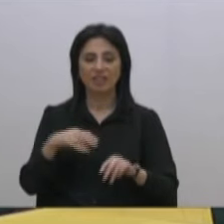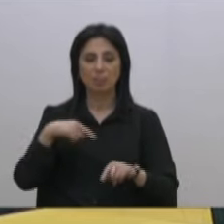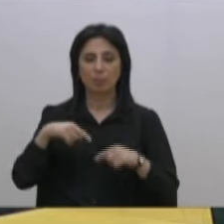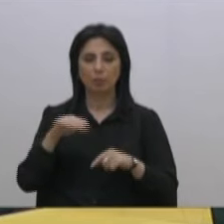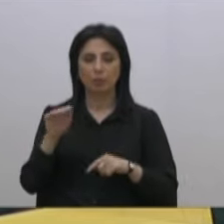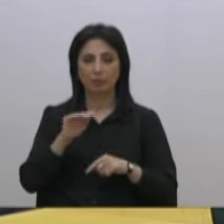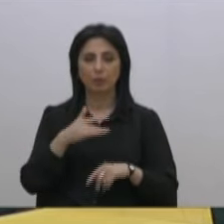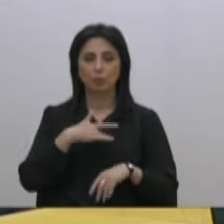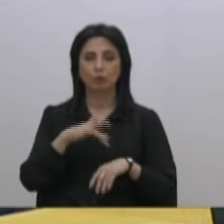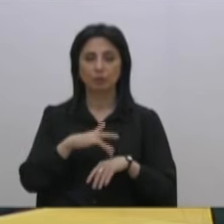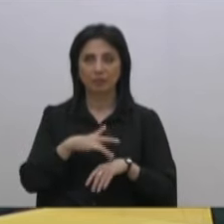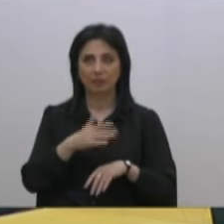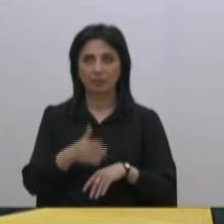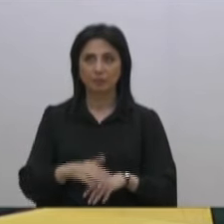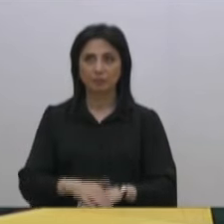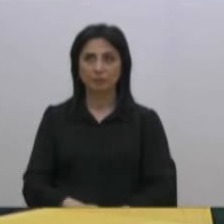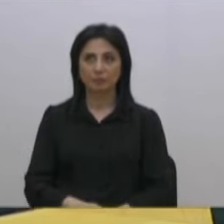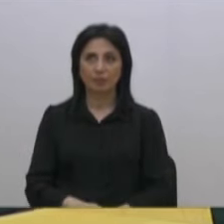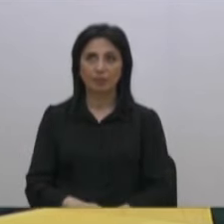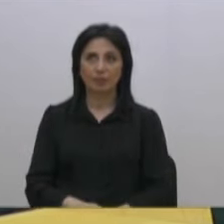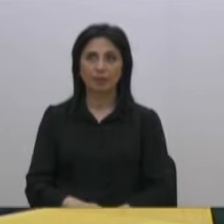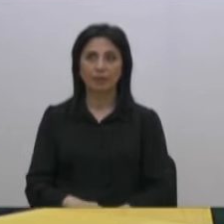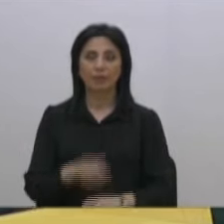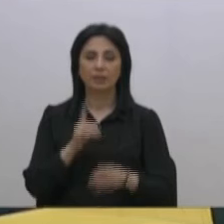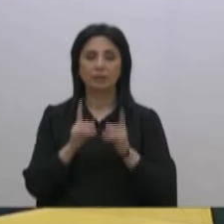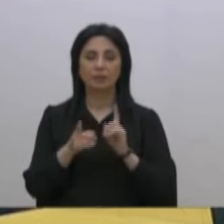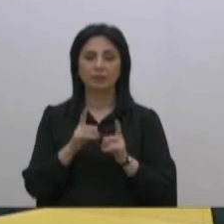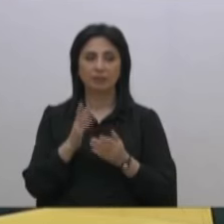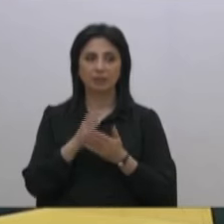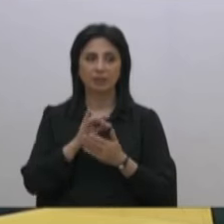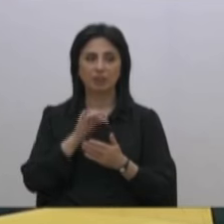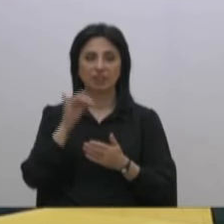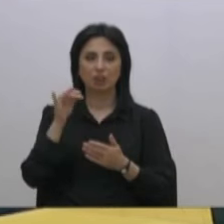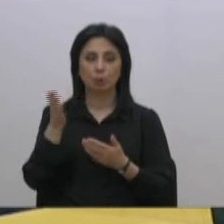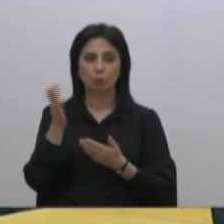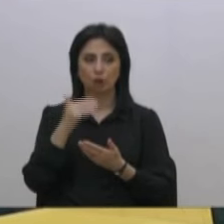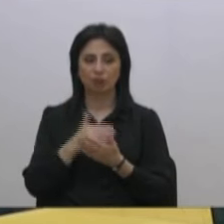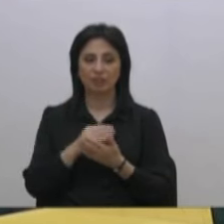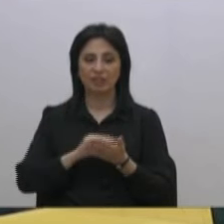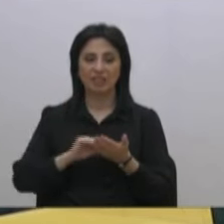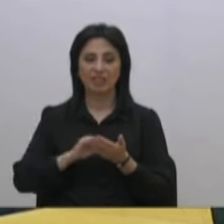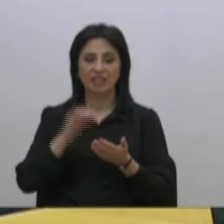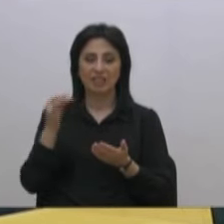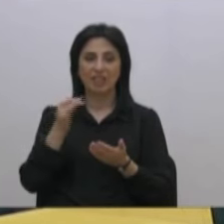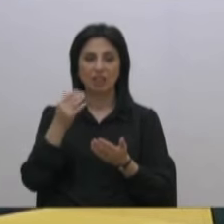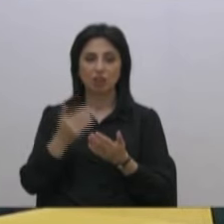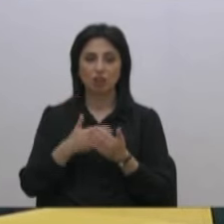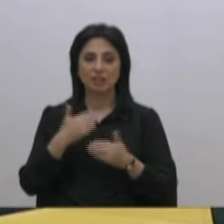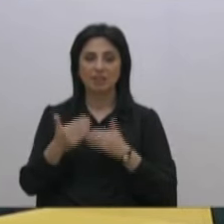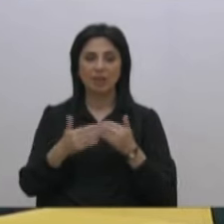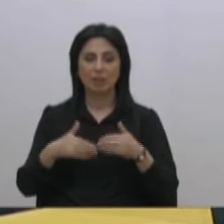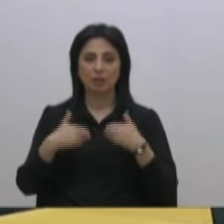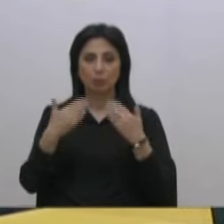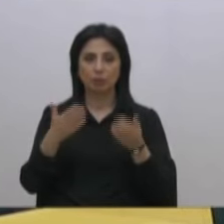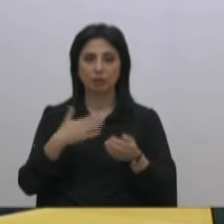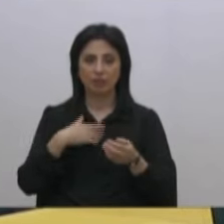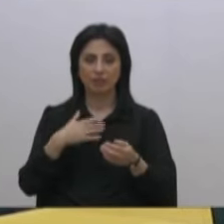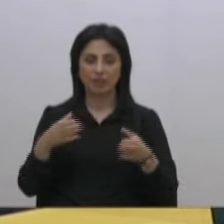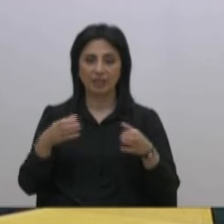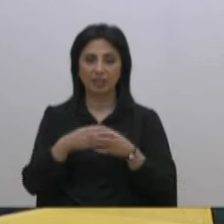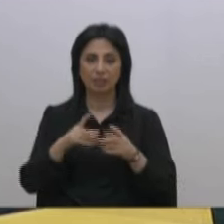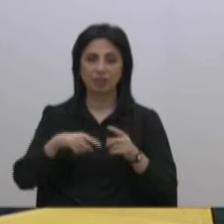ფედერაციას, ჩვენს გულშემატკივრებს. ეს ნამდვილად არის ისტორიული შედეგი, დაიწერა ისტორია და წარმატებებს უსურვებთ ჩვენს